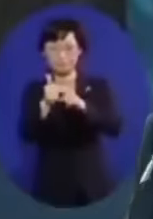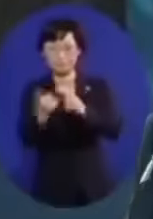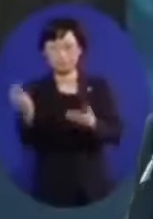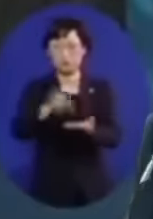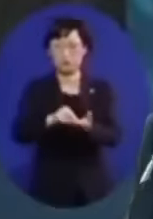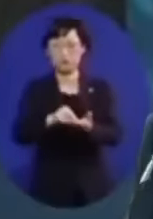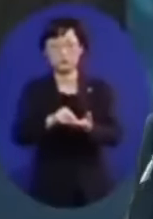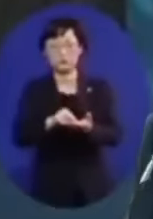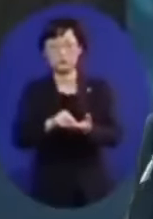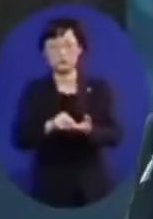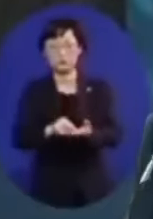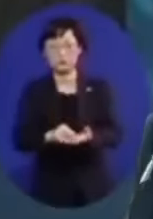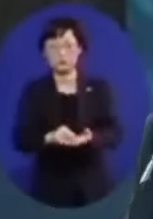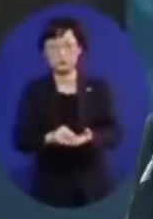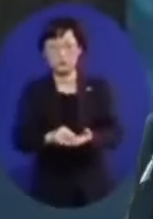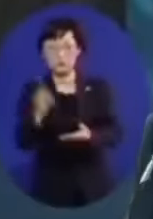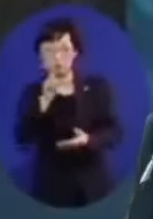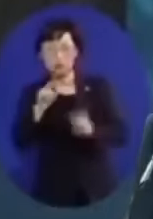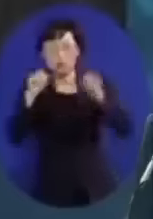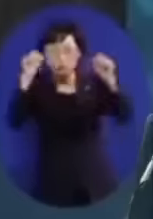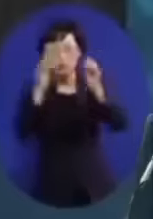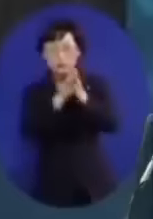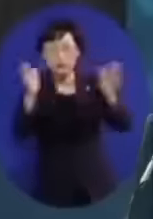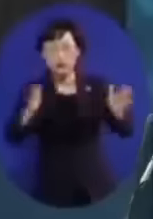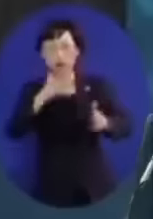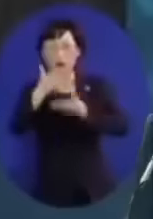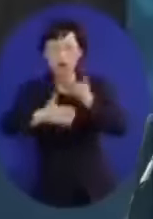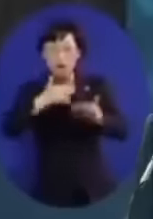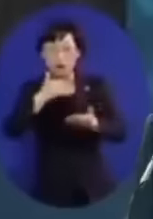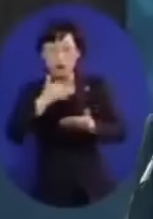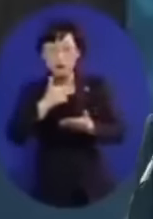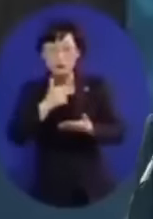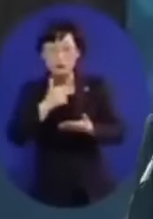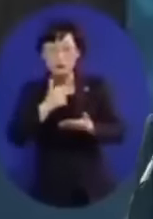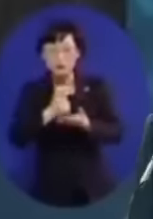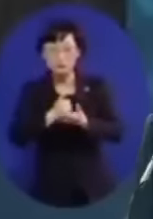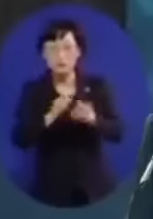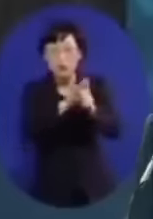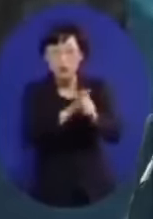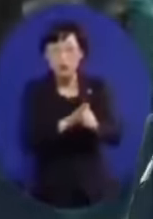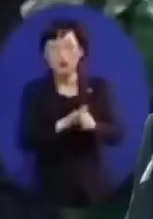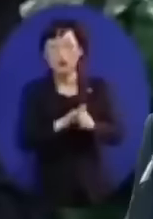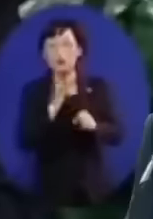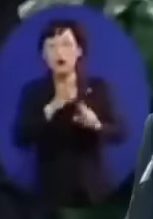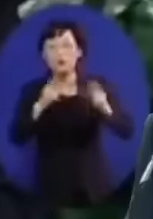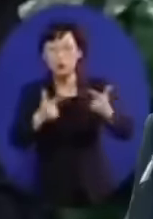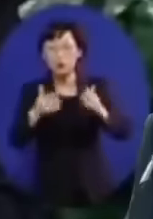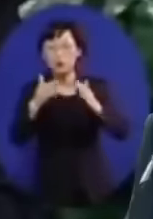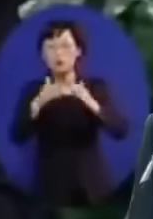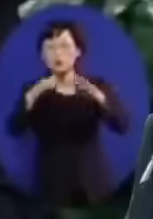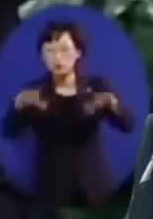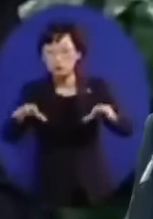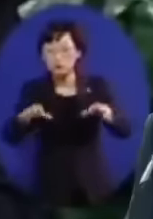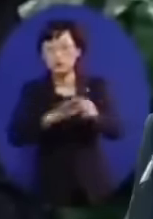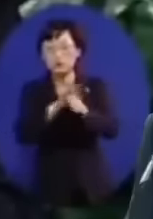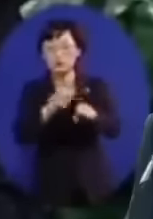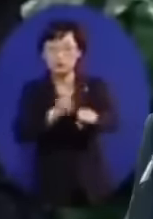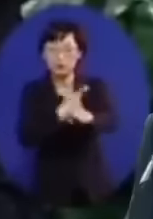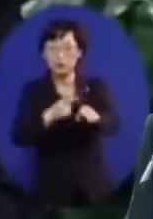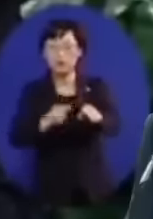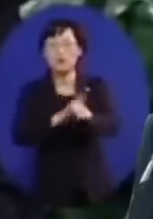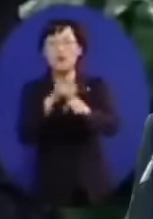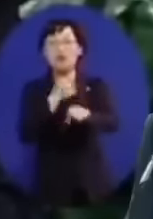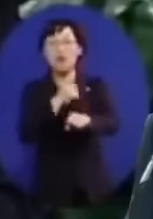일어나서 삼회 운동을 하기 시작했습니다. 하나님을 사랑하자, 이웃을 사랑하자, 자연을 사랑하자.